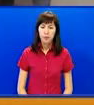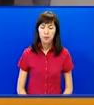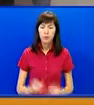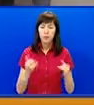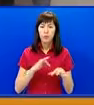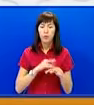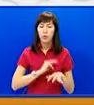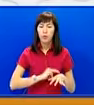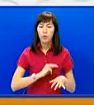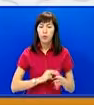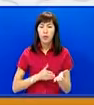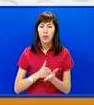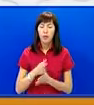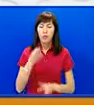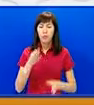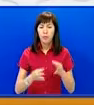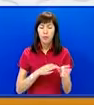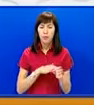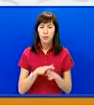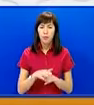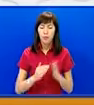Сегодня проводятся работы в направлении судебных